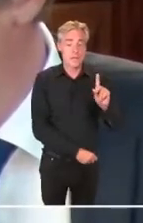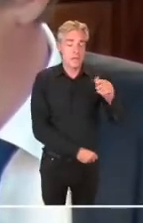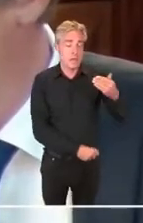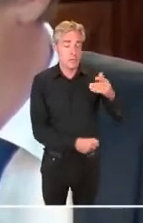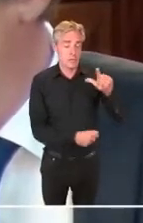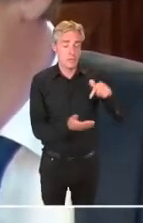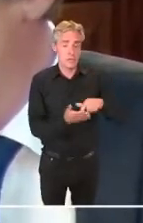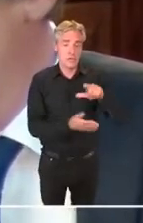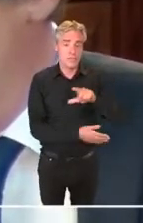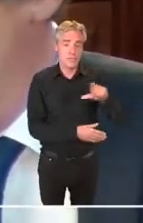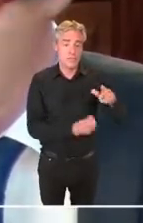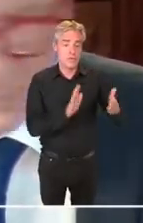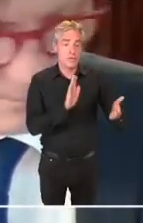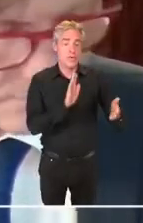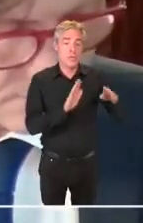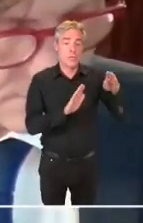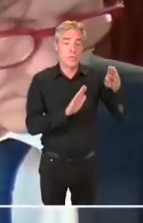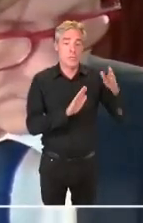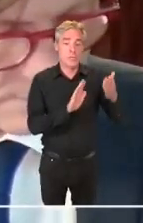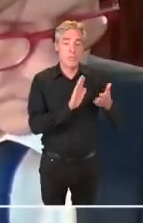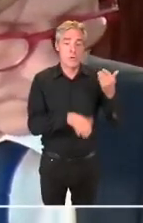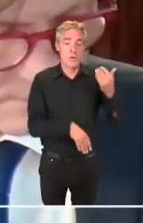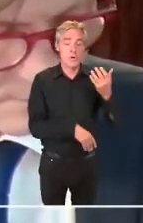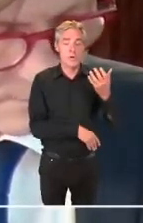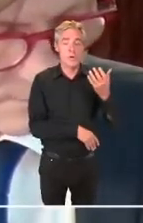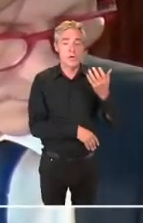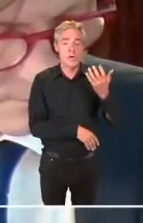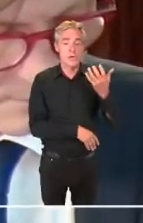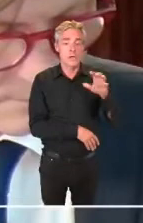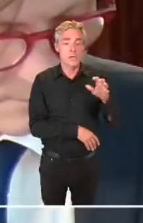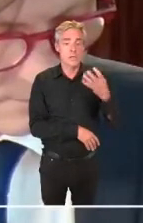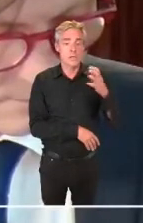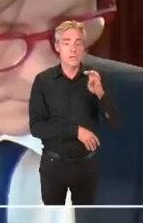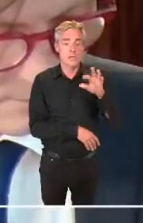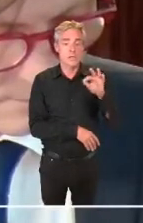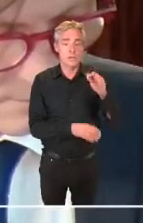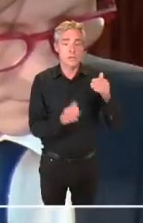enlevez 421 152,80 €.